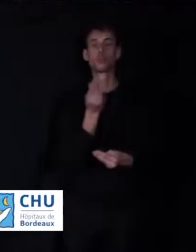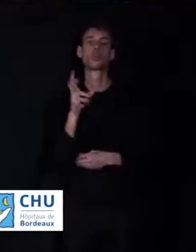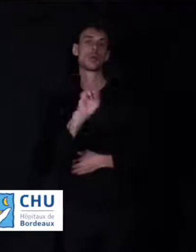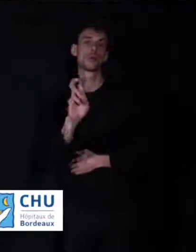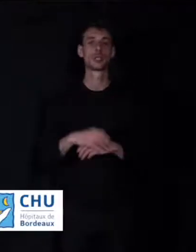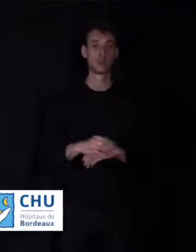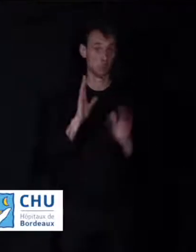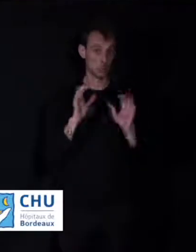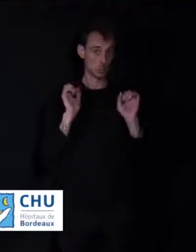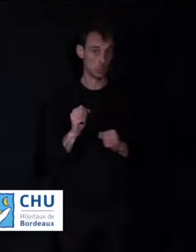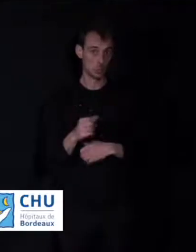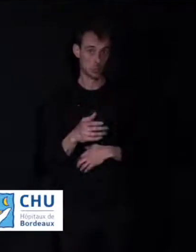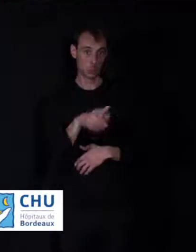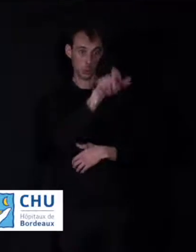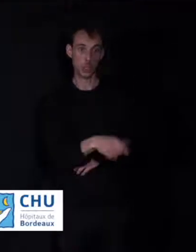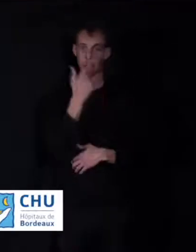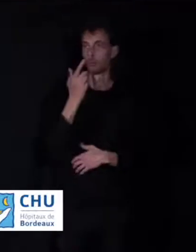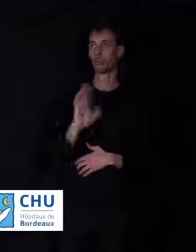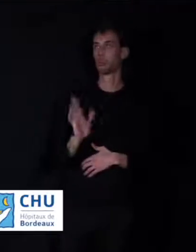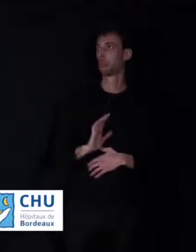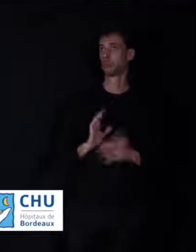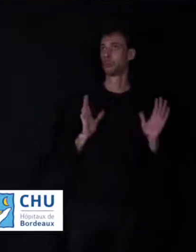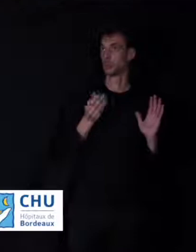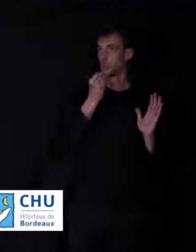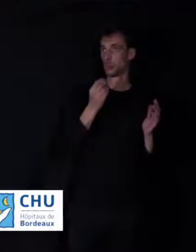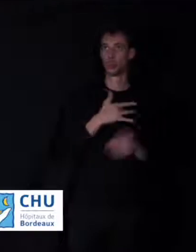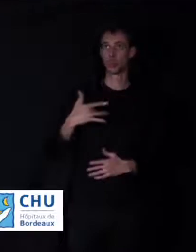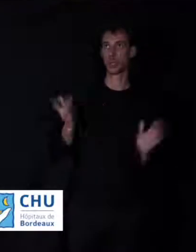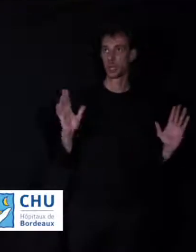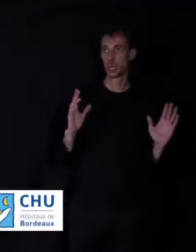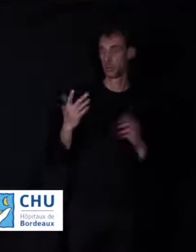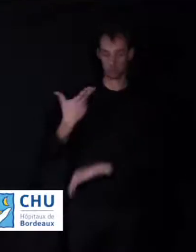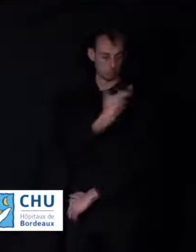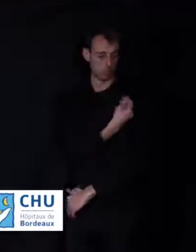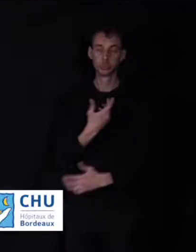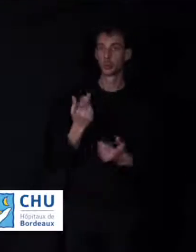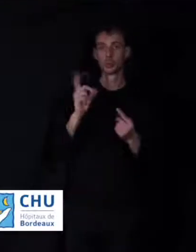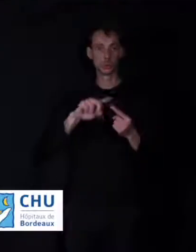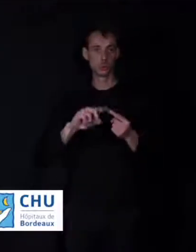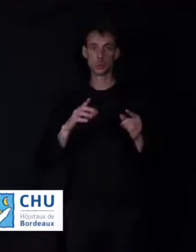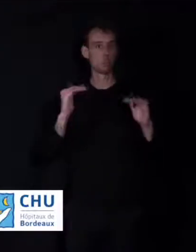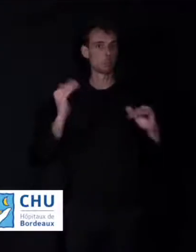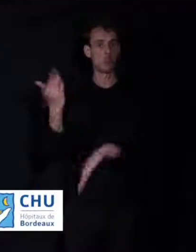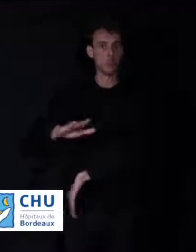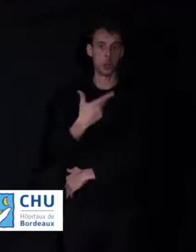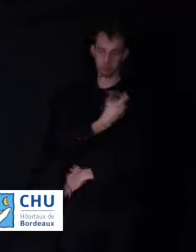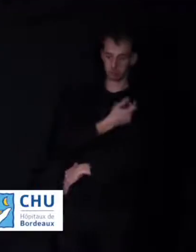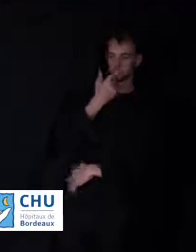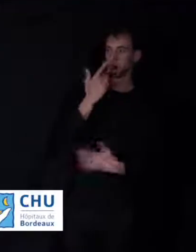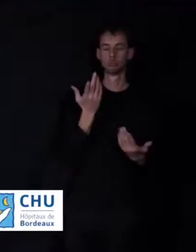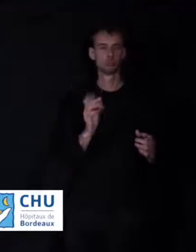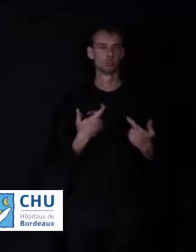contre nature d'aller inoculer à quelqu'un qui est en bonne santé un agent, même s'il est tué.